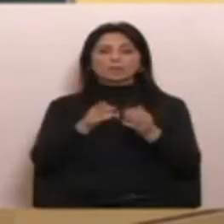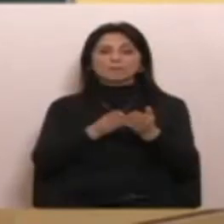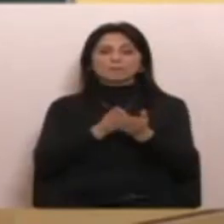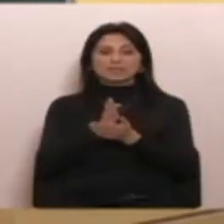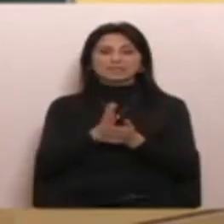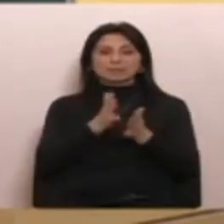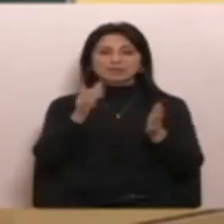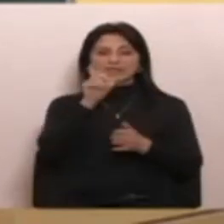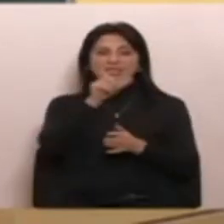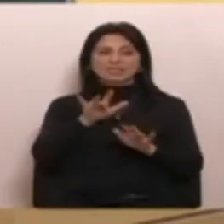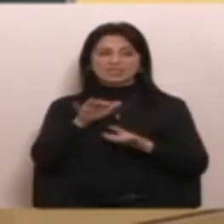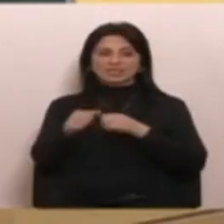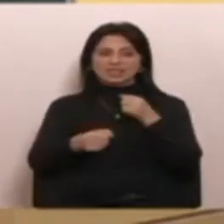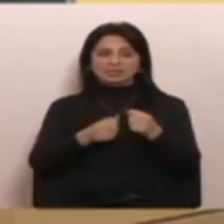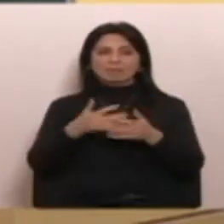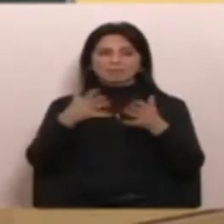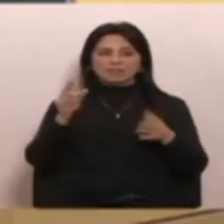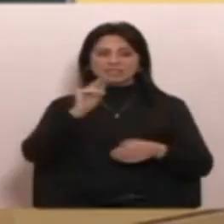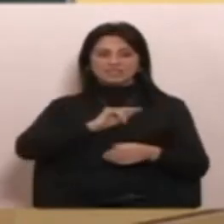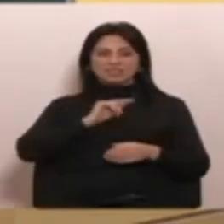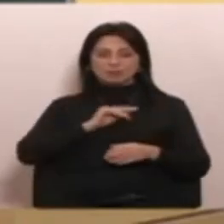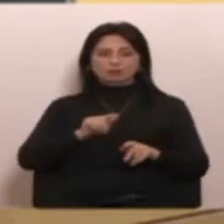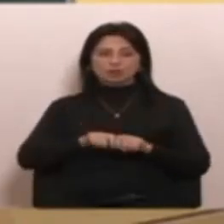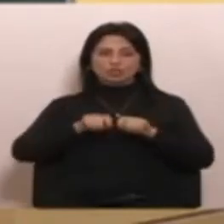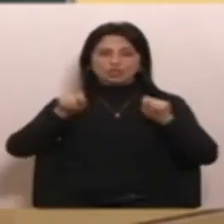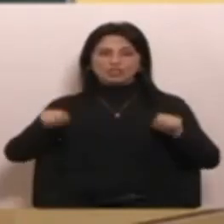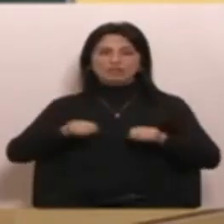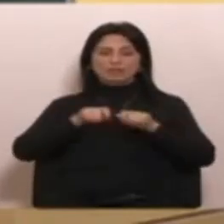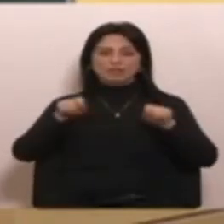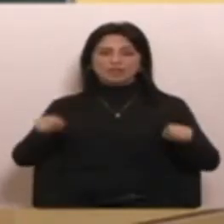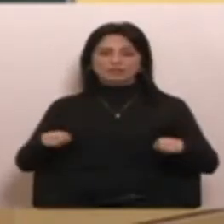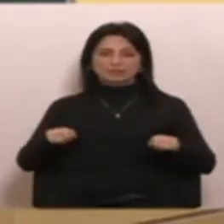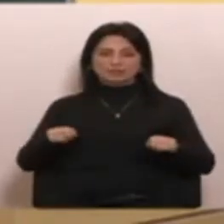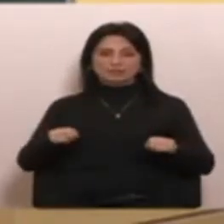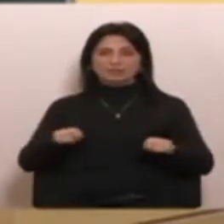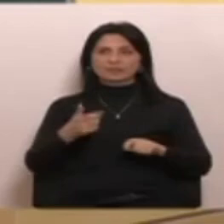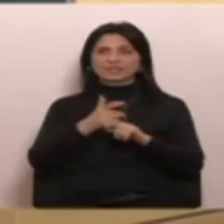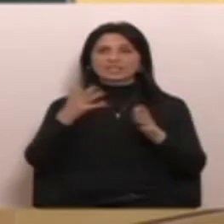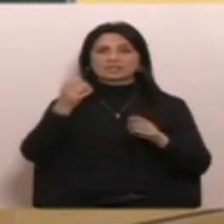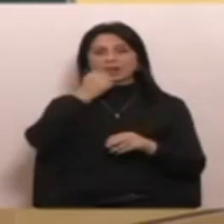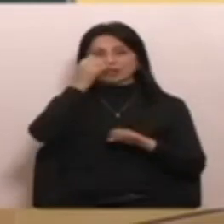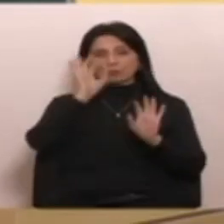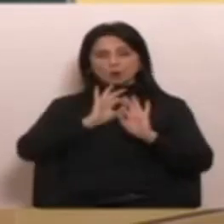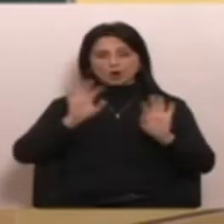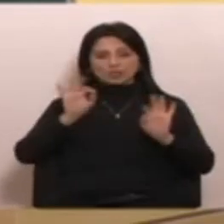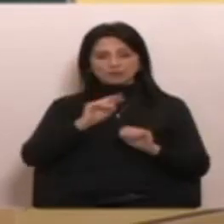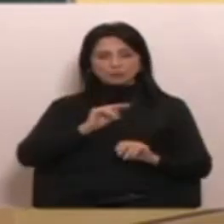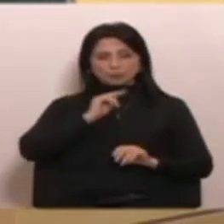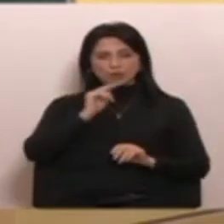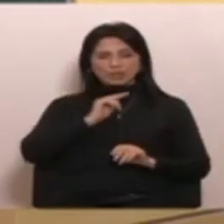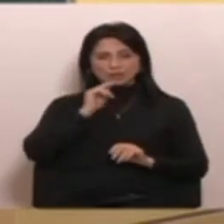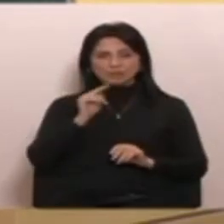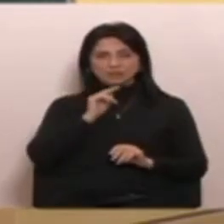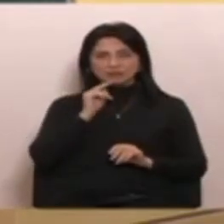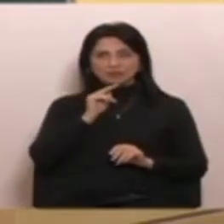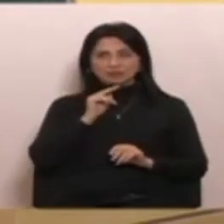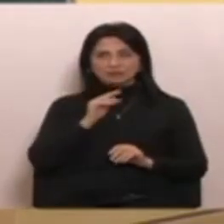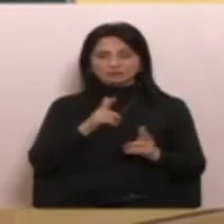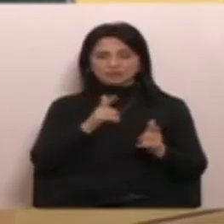მეტი ადამიანი დასაქმდეს და მეტი სამუშაო ადგილი შეიქმნას. ძალიან დიდ მადლობას მოგახსენებთ ყურადღებისთვის